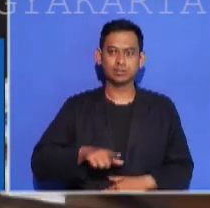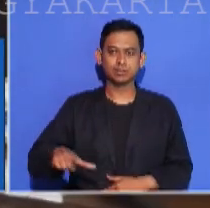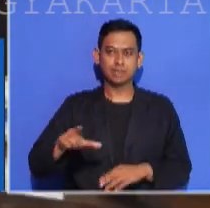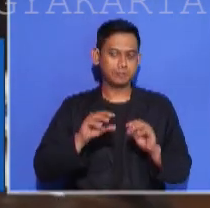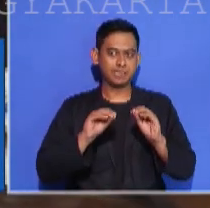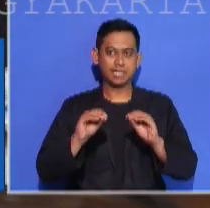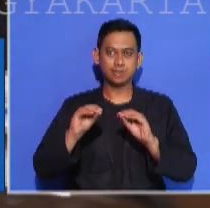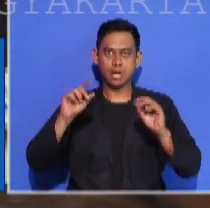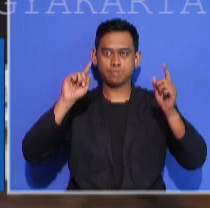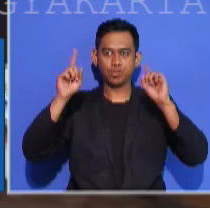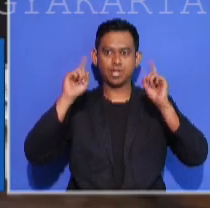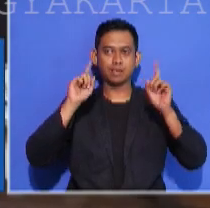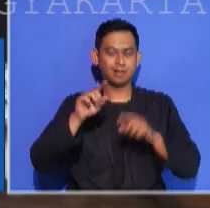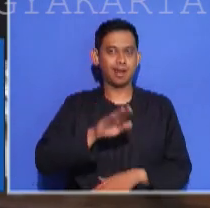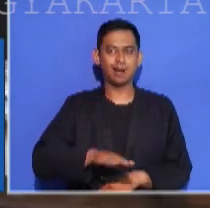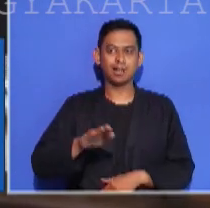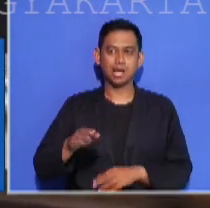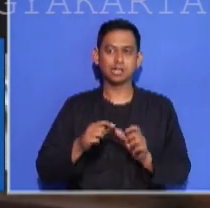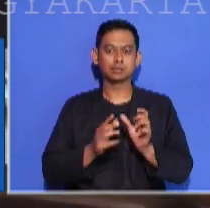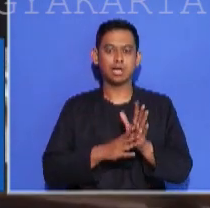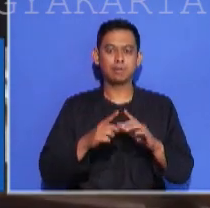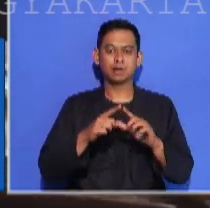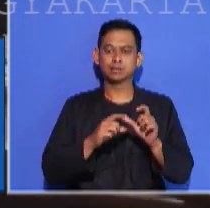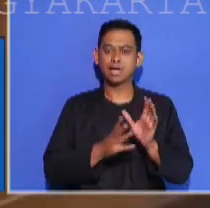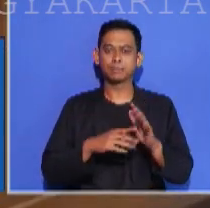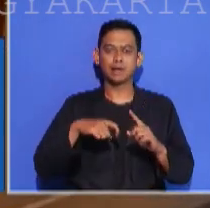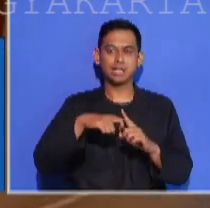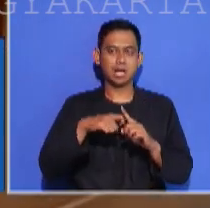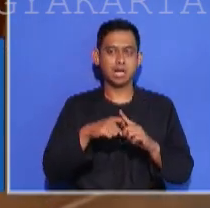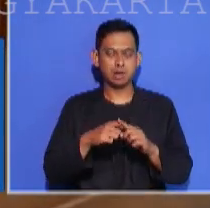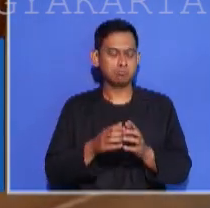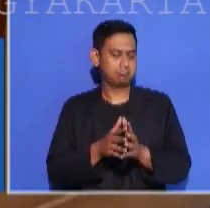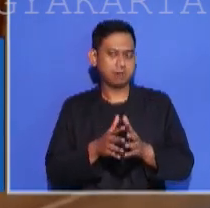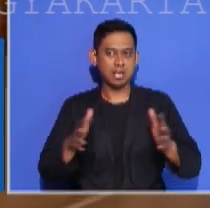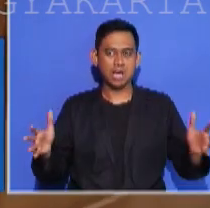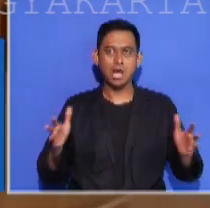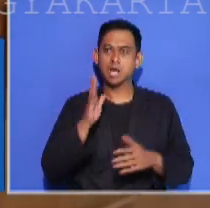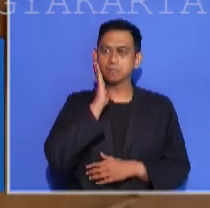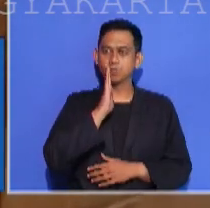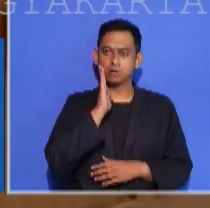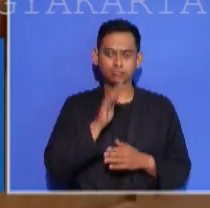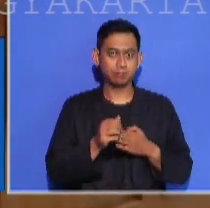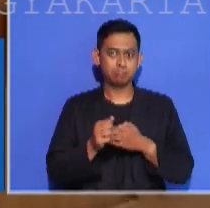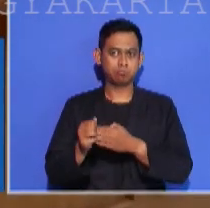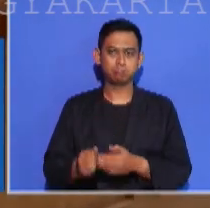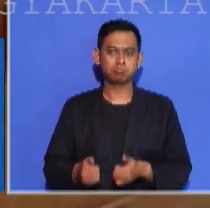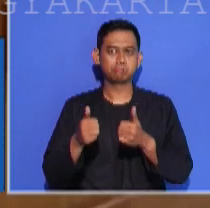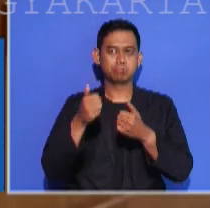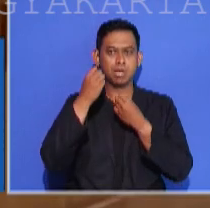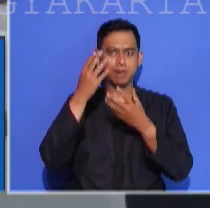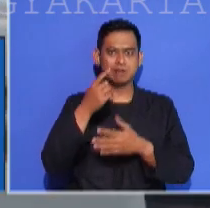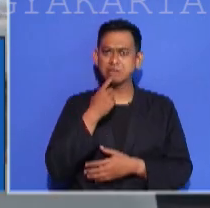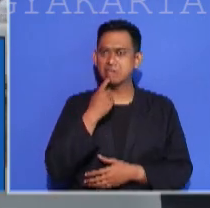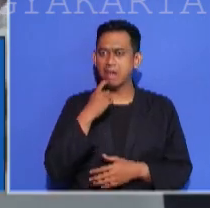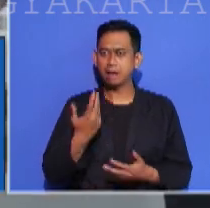politik yang melibatkan siswa SMA, SMK, atau sederajat. Para pelajar diberikan arahan dan sejumlah informasi terkait